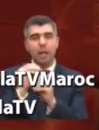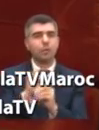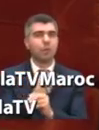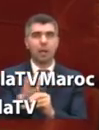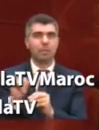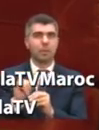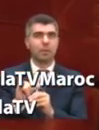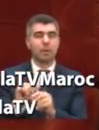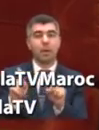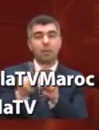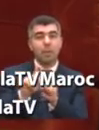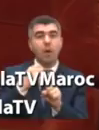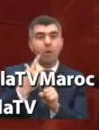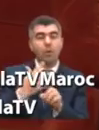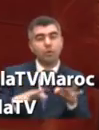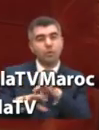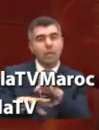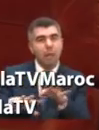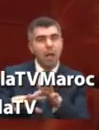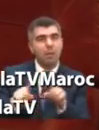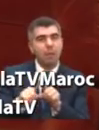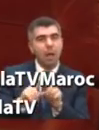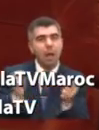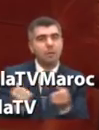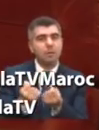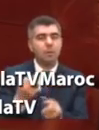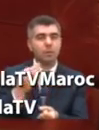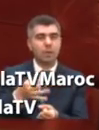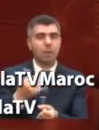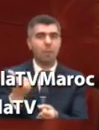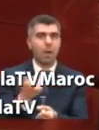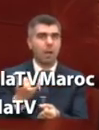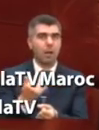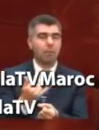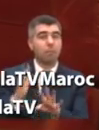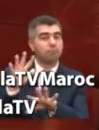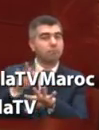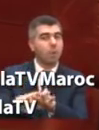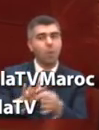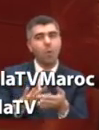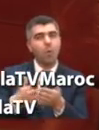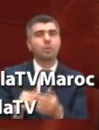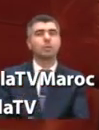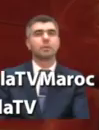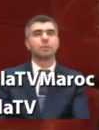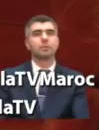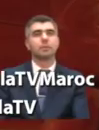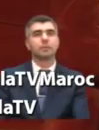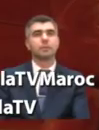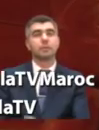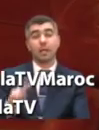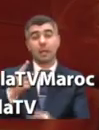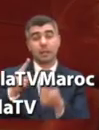الجانب الاجتماعي جانب دقيق في المنظومة التنموية ديال البلاد ديالنا، وهذا الشيء أنا كنظن عليه إجماع بين الأغلبية والمعارضة.